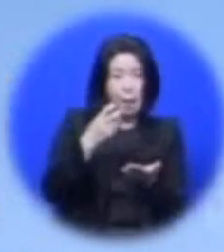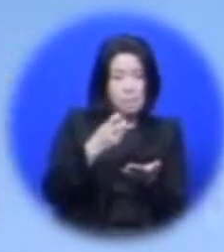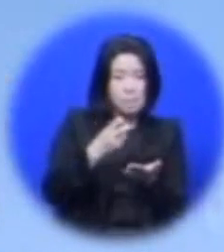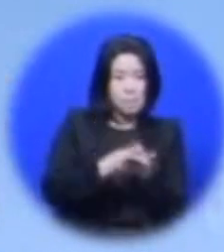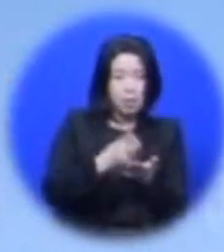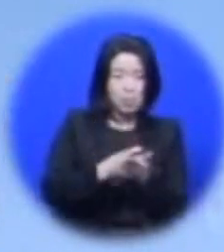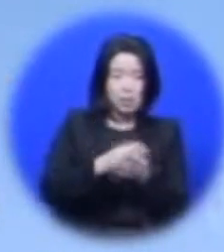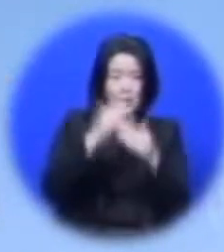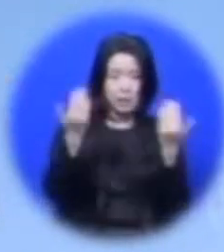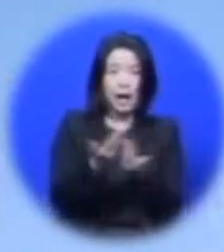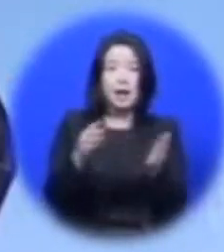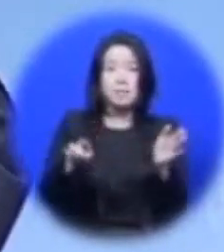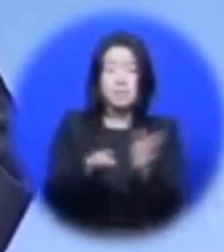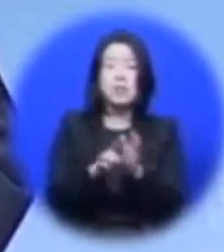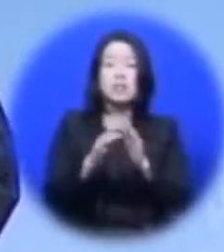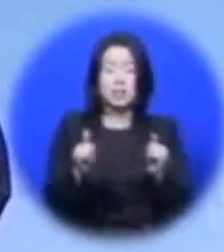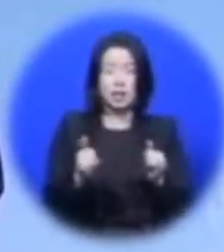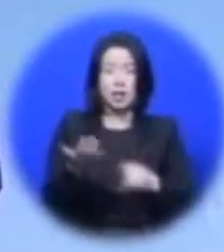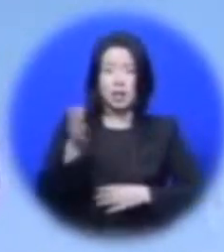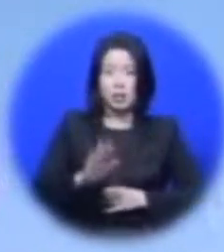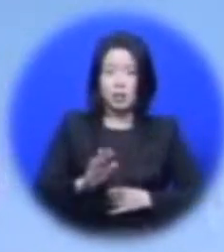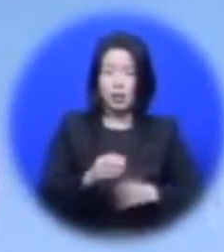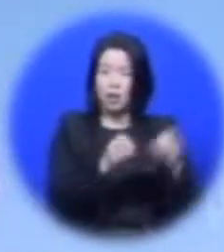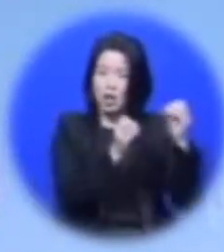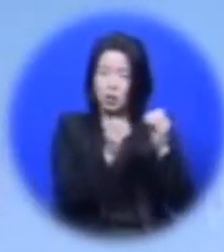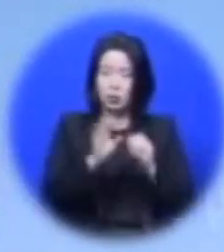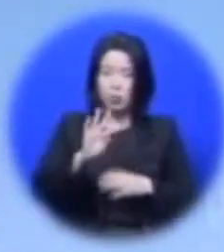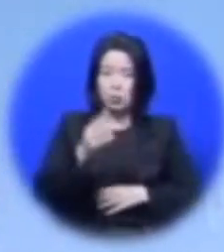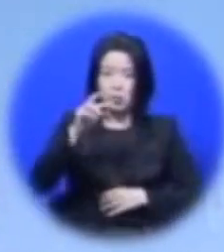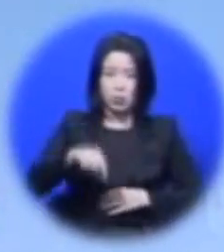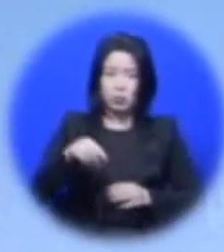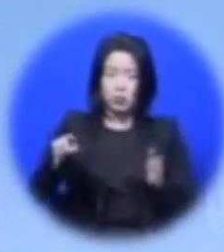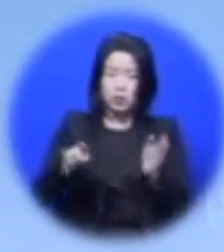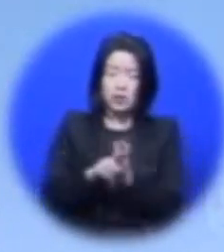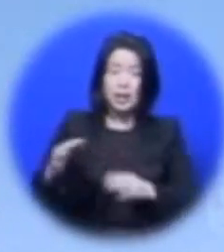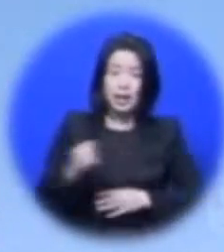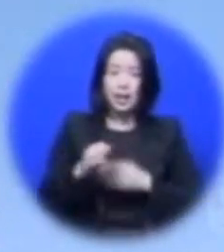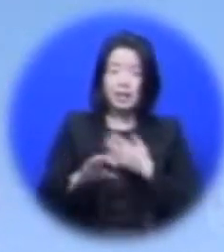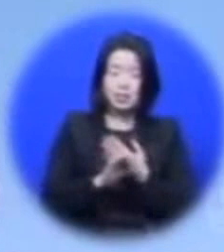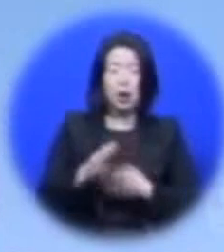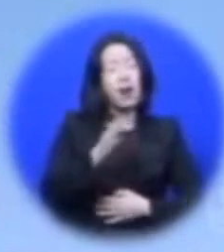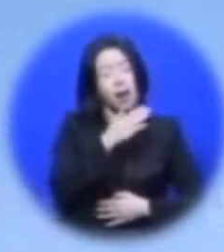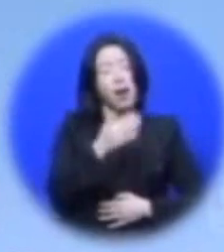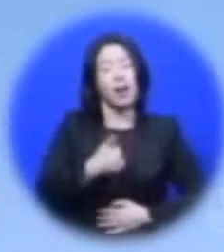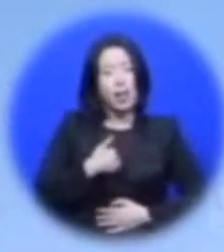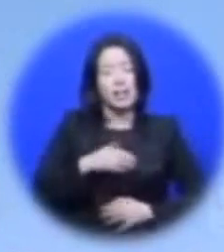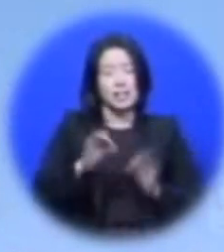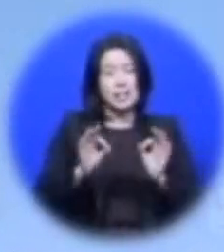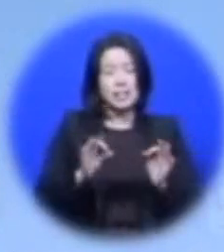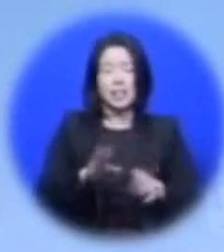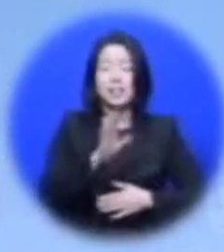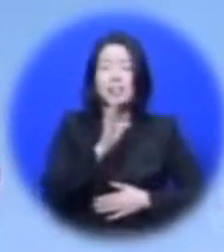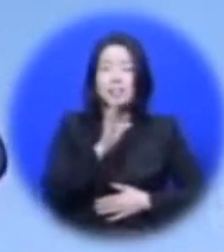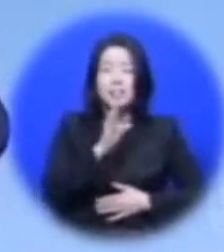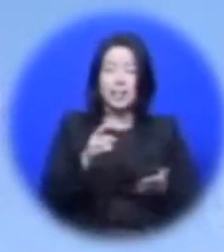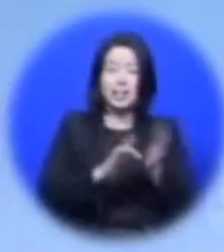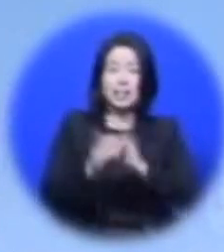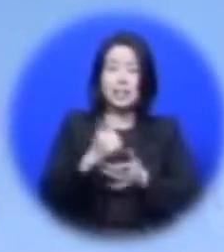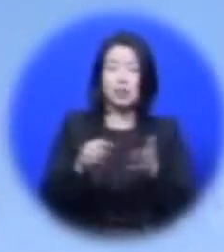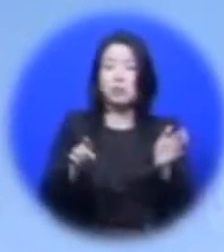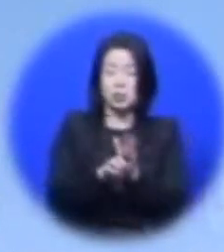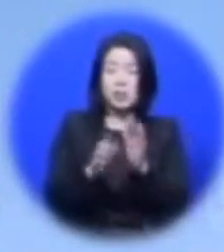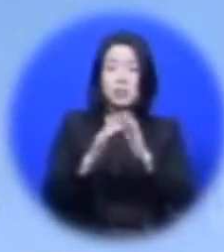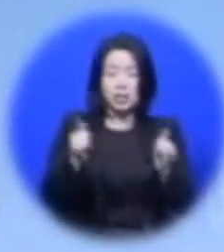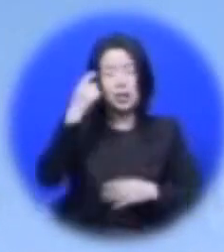말하는 거예요. 그런데 정통 보수 신앙을 가지면 아, 나는 이제 예수님을 진짜 믿는 사람인가?